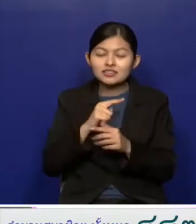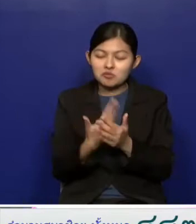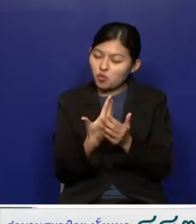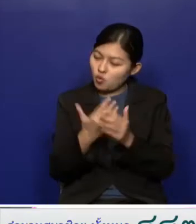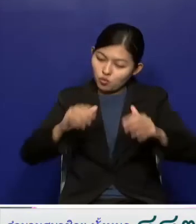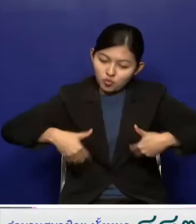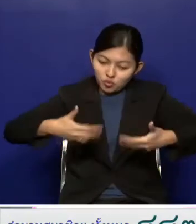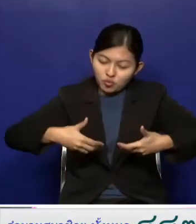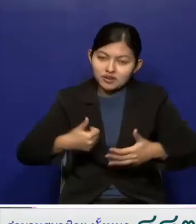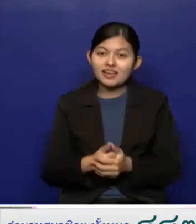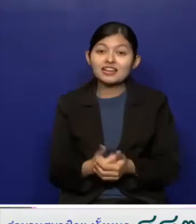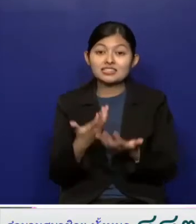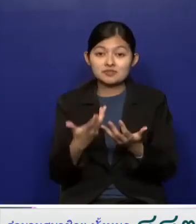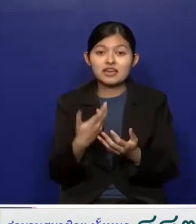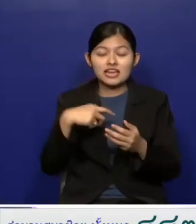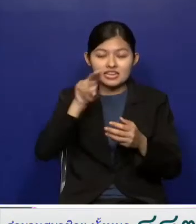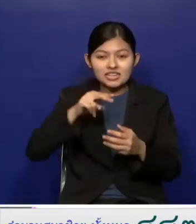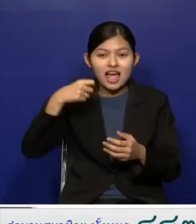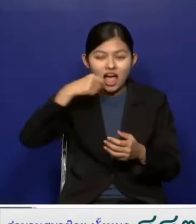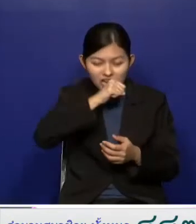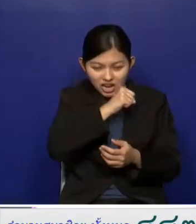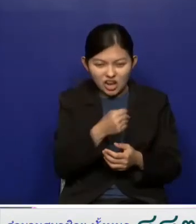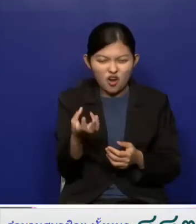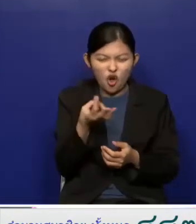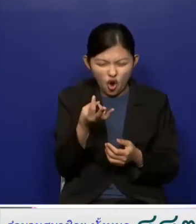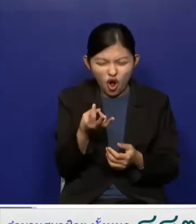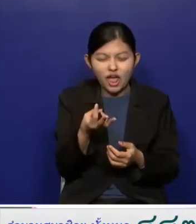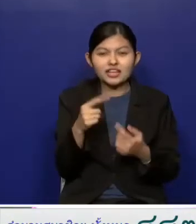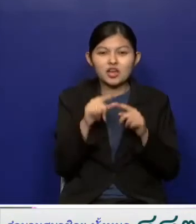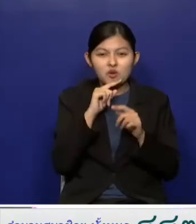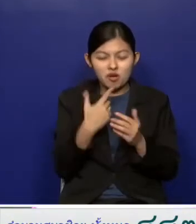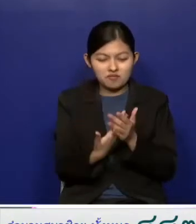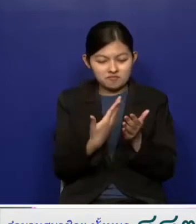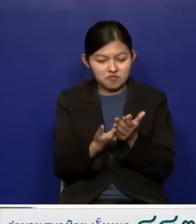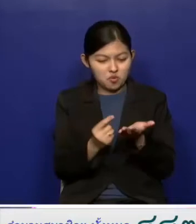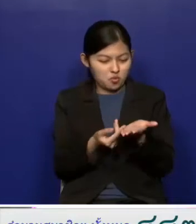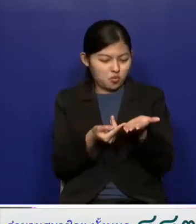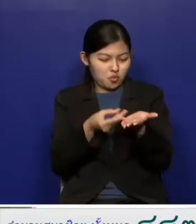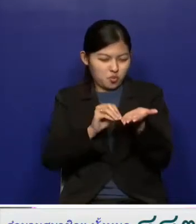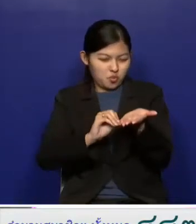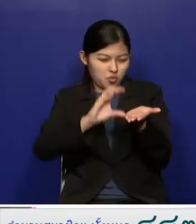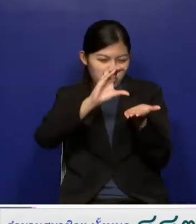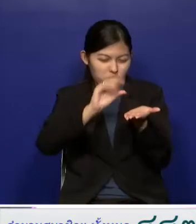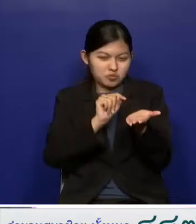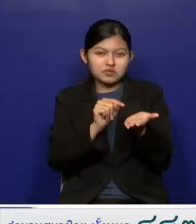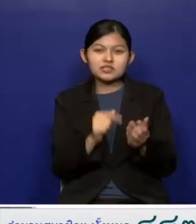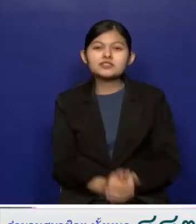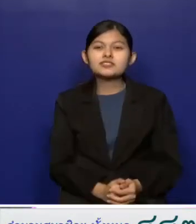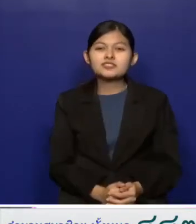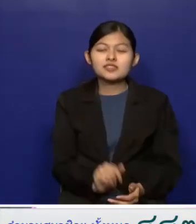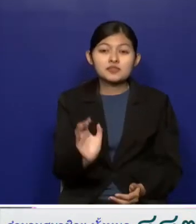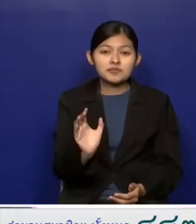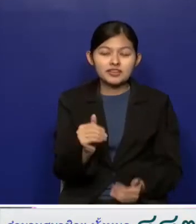ถึงแม้จะใช้อ้อยปริมาณน้อยแต่มูลค่าสูงครับก็จะช่วยให้เพิ่มรายได้ไม่ใช่แ